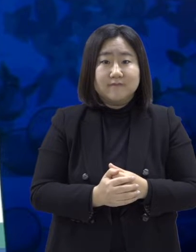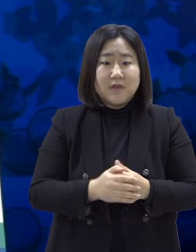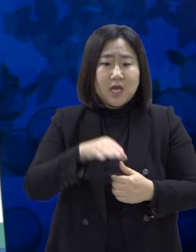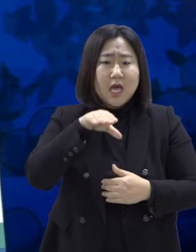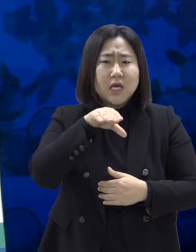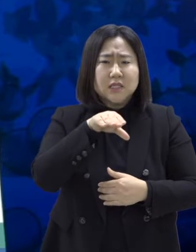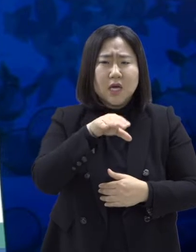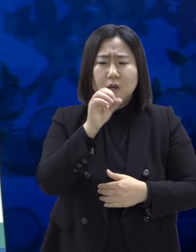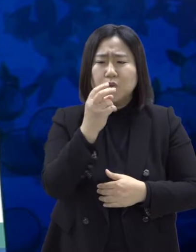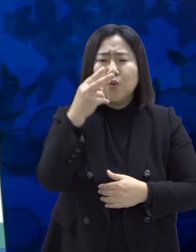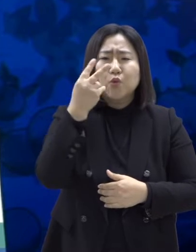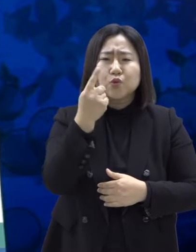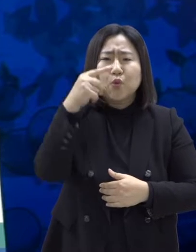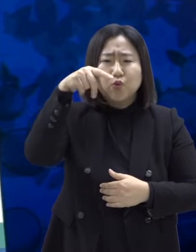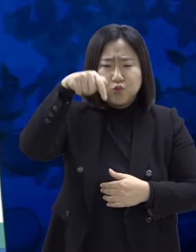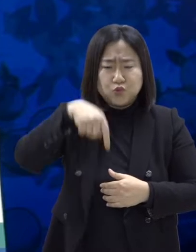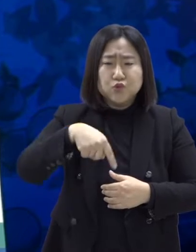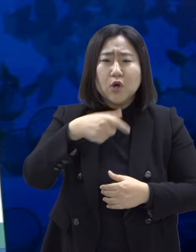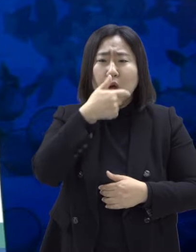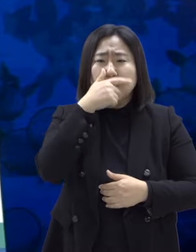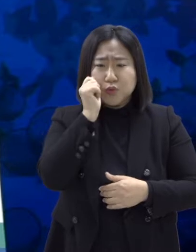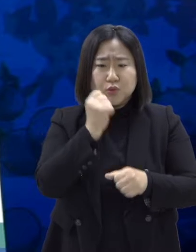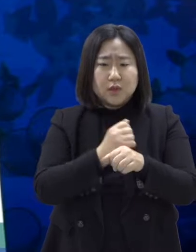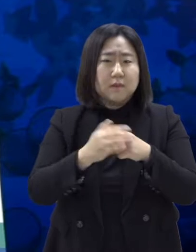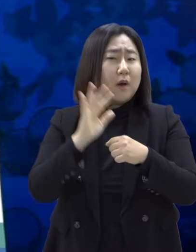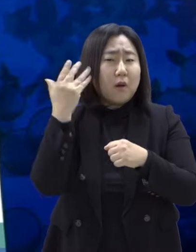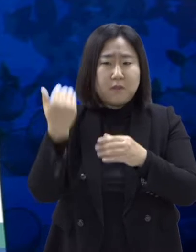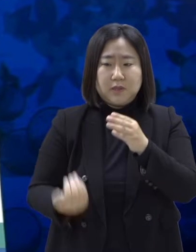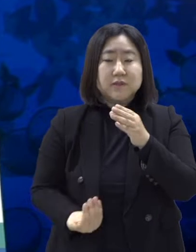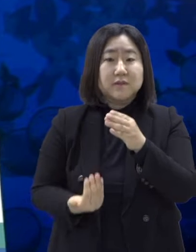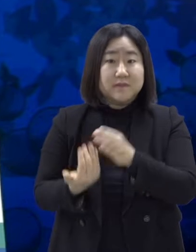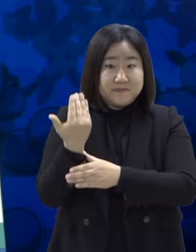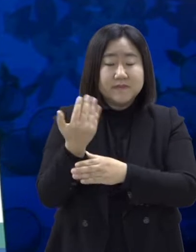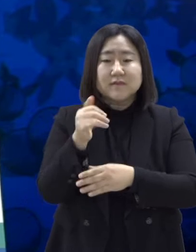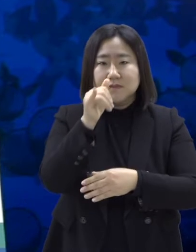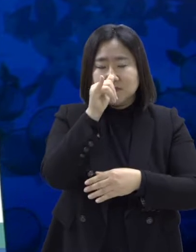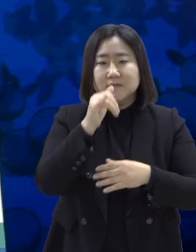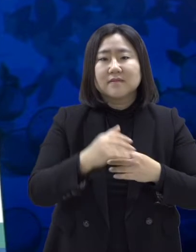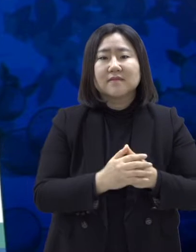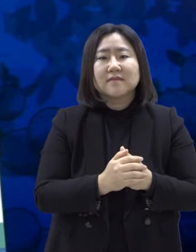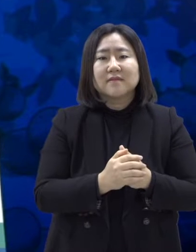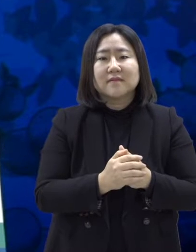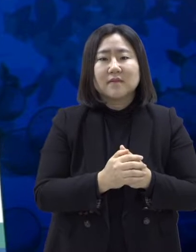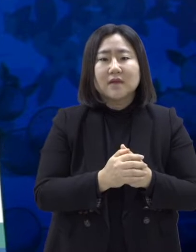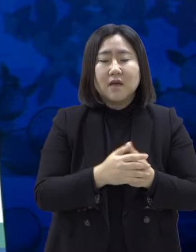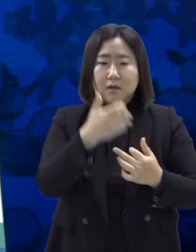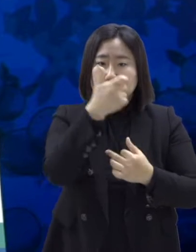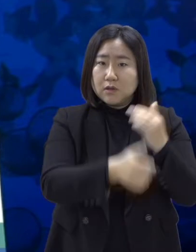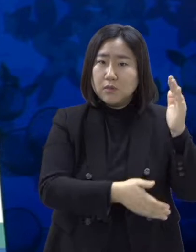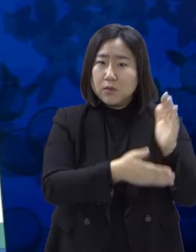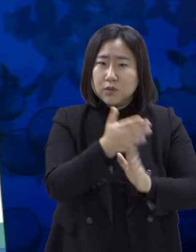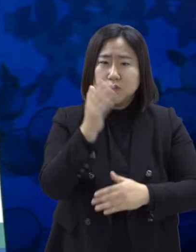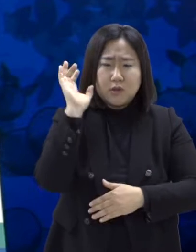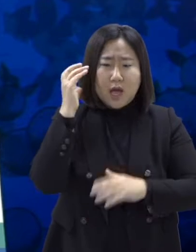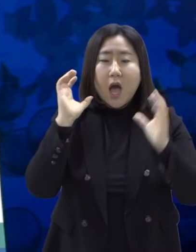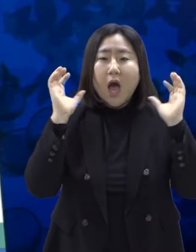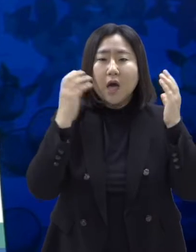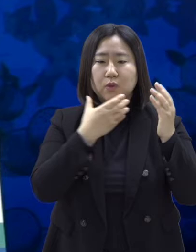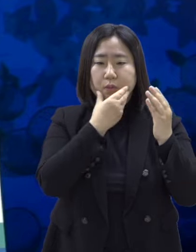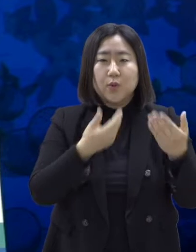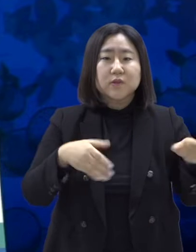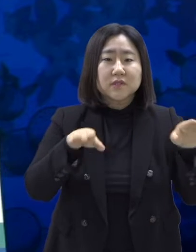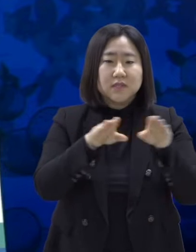차량용 요소수 품귀 현상으로 경유 차량 운전자들이 큰 어려움을 겪고 있죠. 서귀포시가 최근